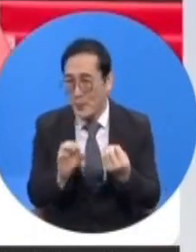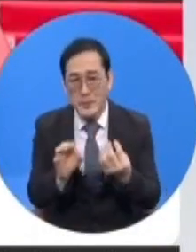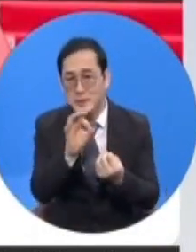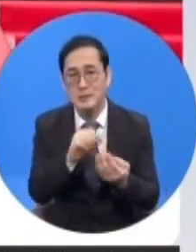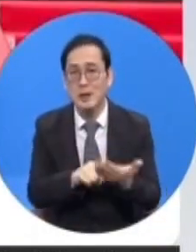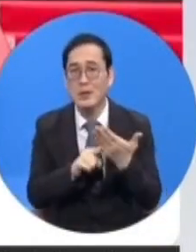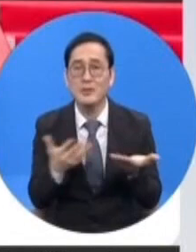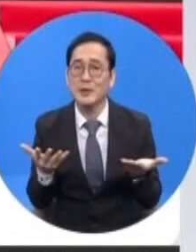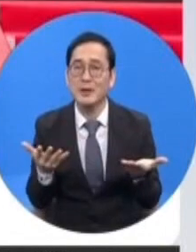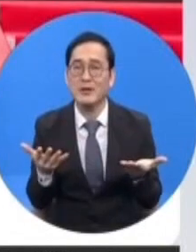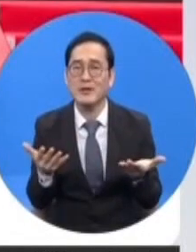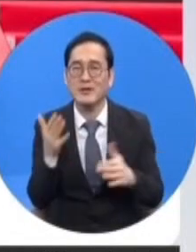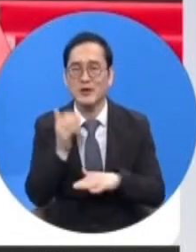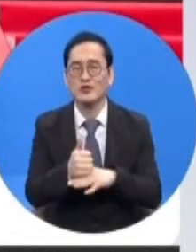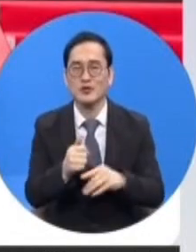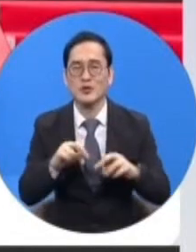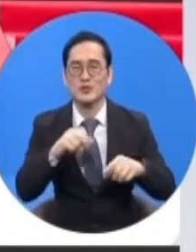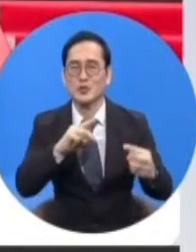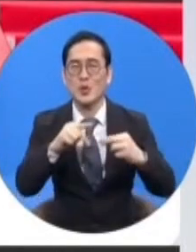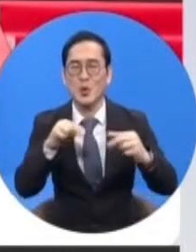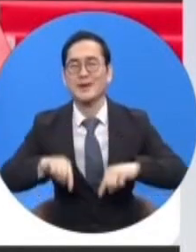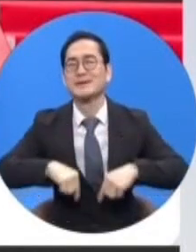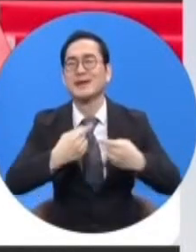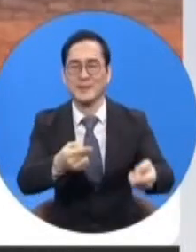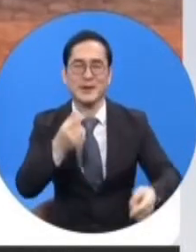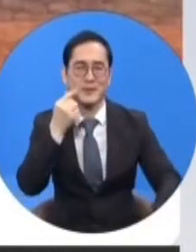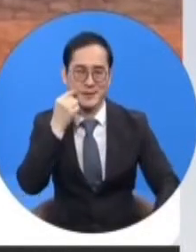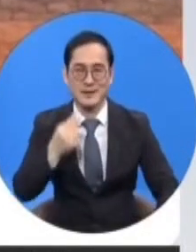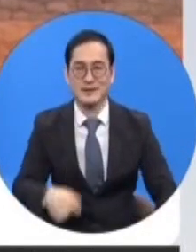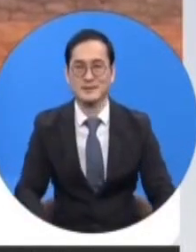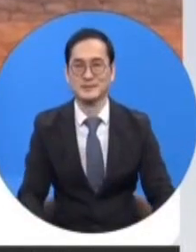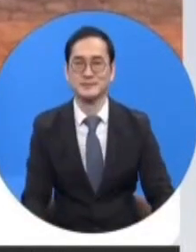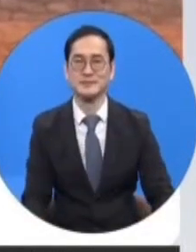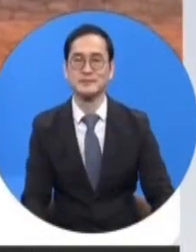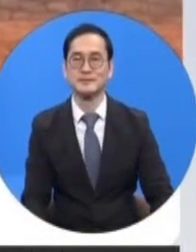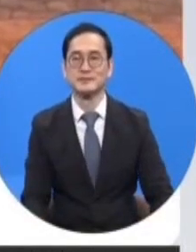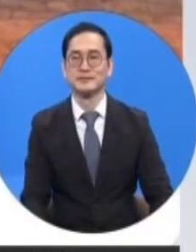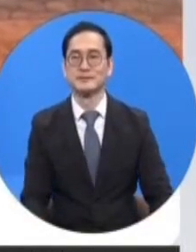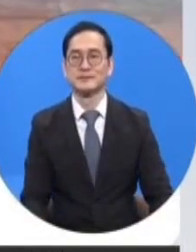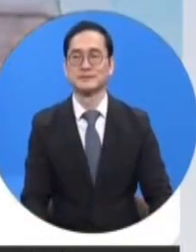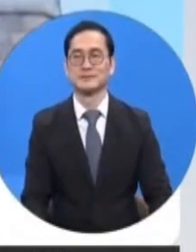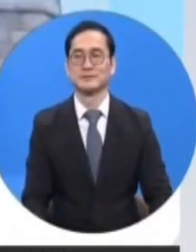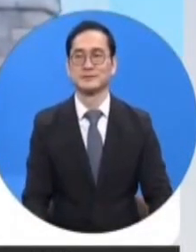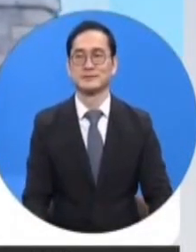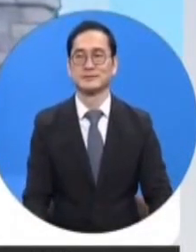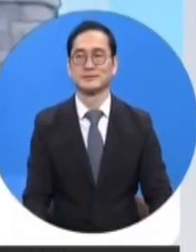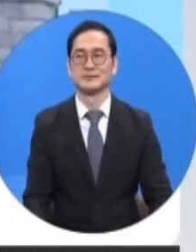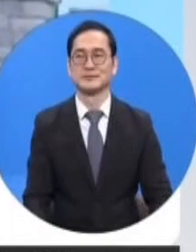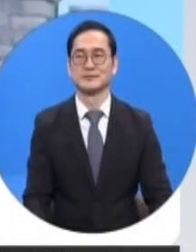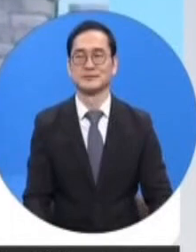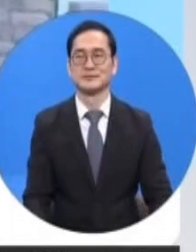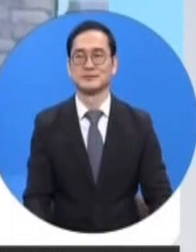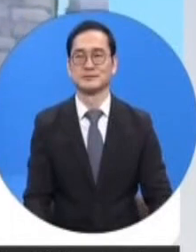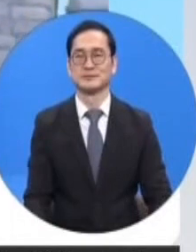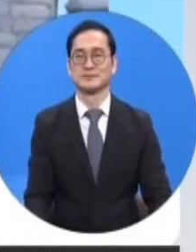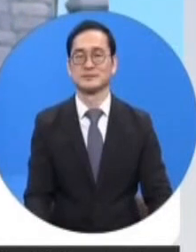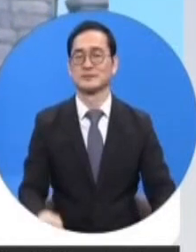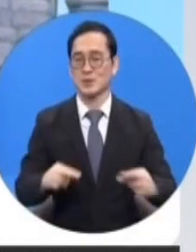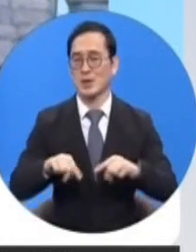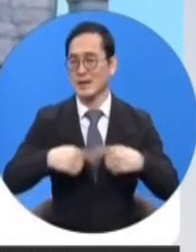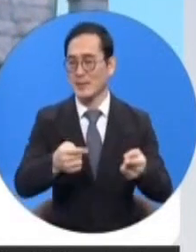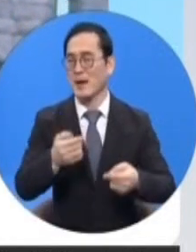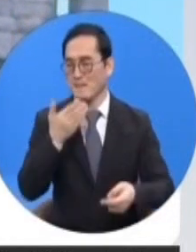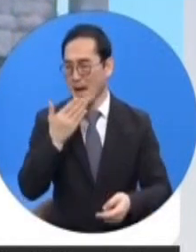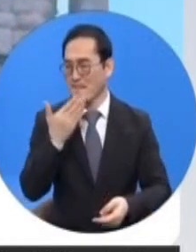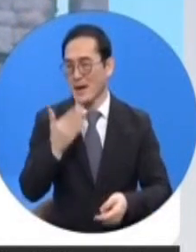있습니다. 아직까지는 허경영 후보가 가능성이 있다 수준에서 언급할 수 있지 법정 토론회에 참석할 수 있다, 확답할 수 있는 단계는 아닙니다.